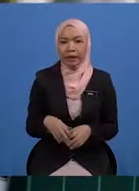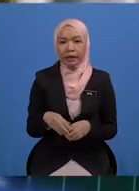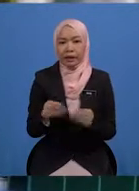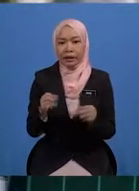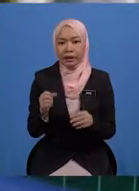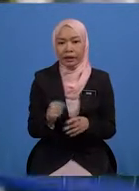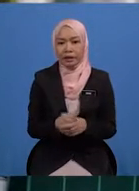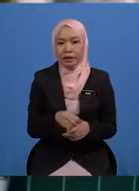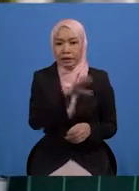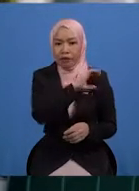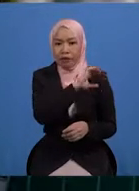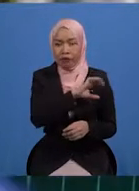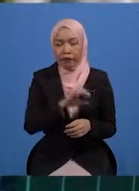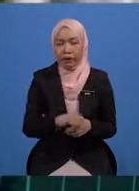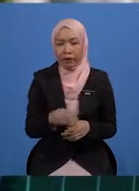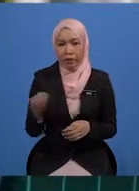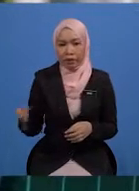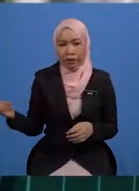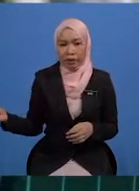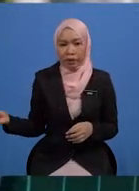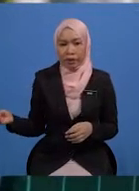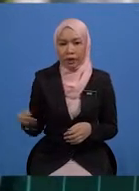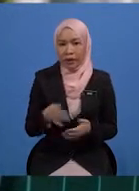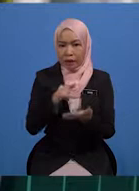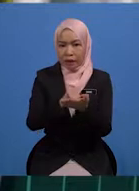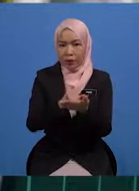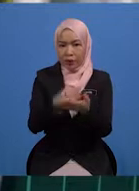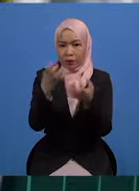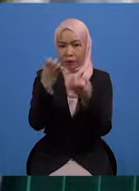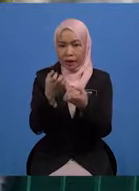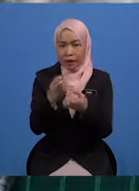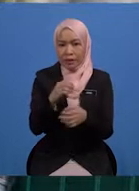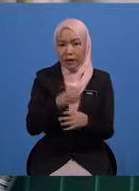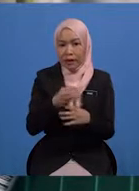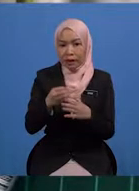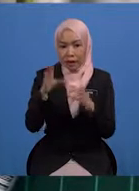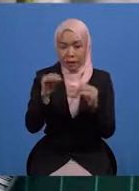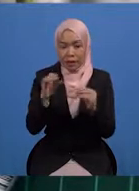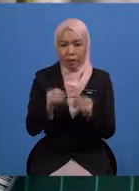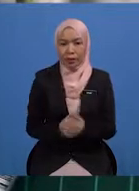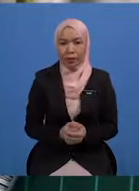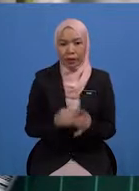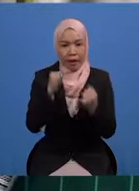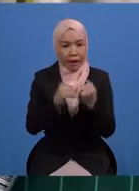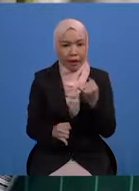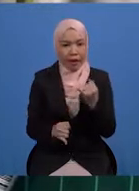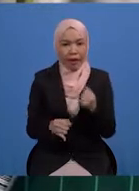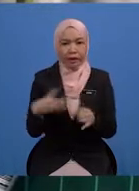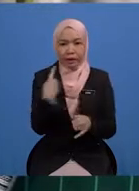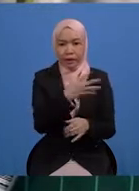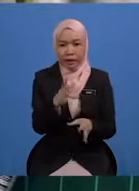keras atau lembut. Akhir sekali, kita akan mewarna ruang hadapan dengan teknik